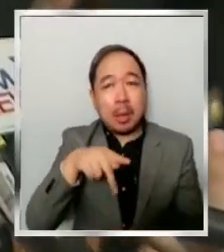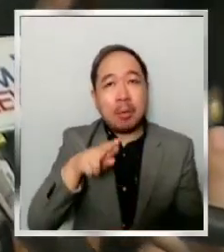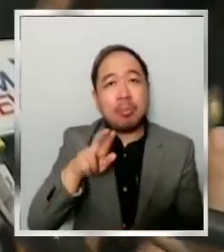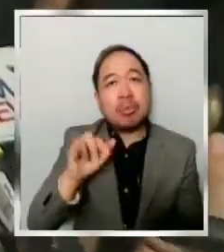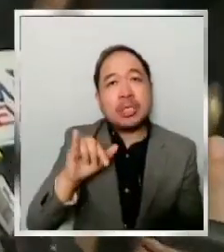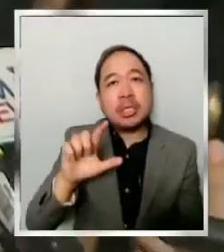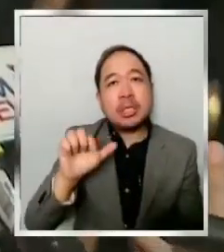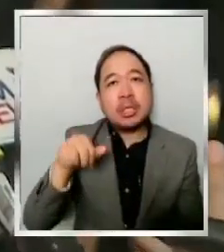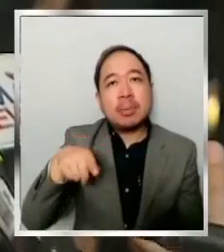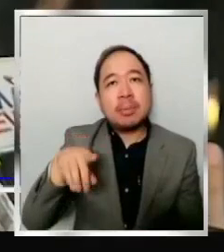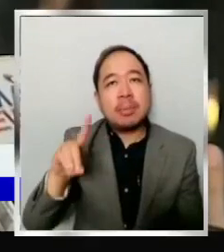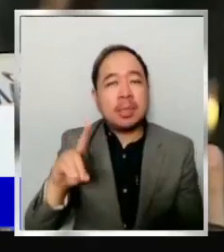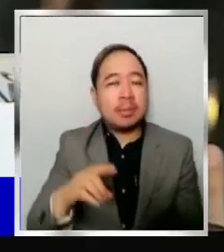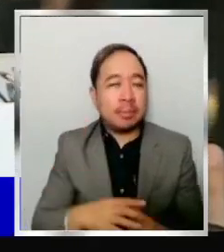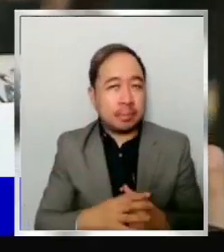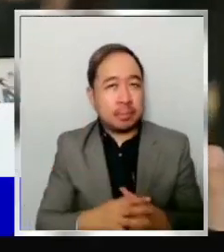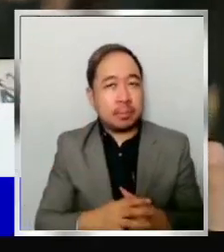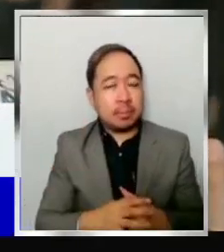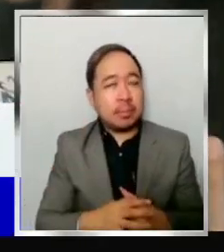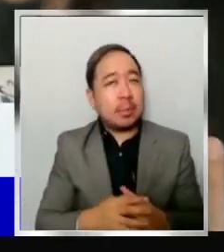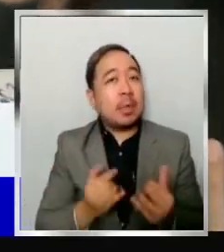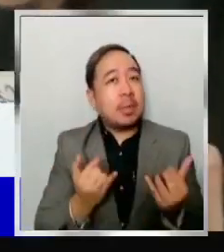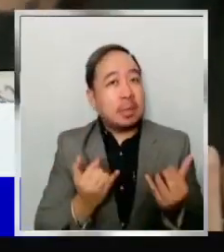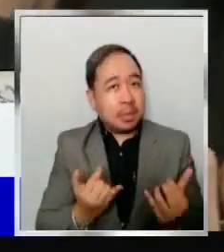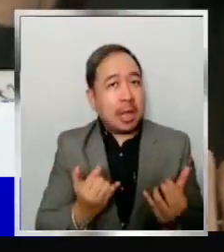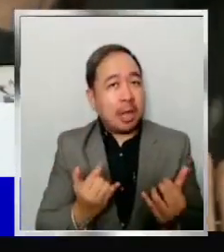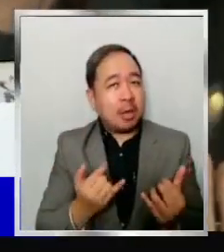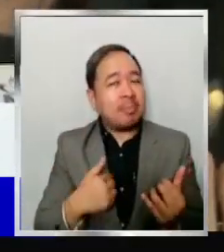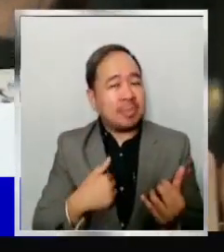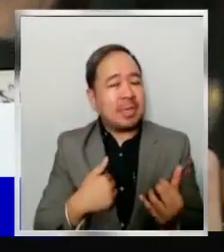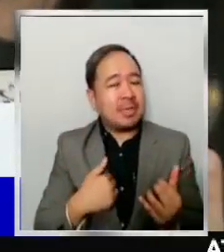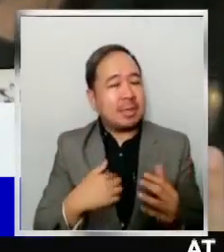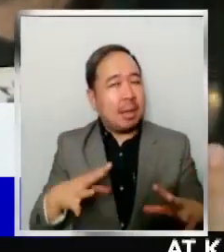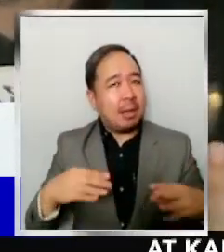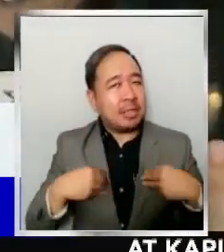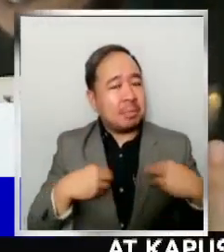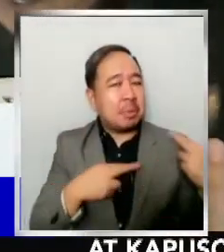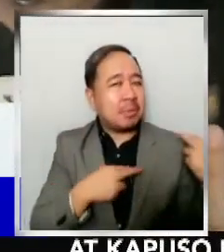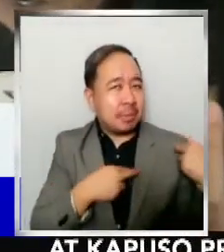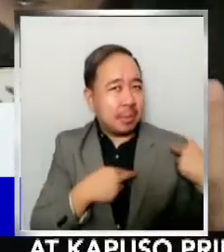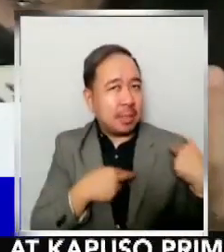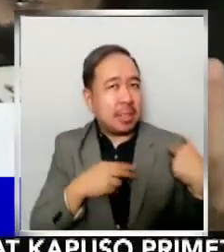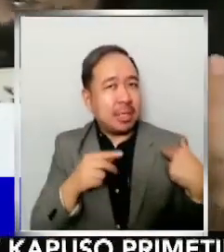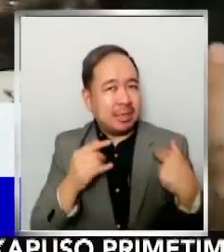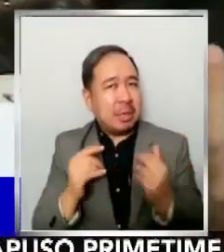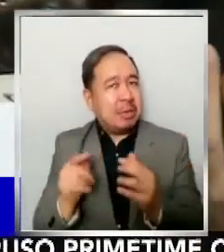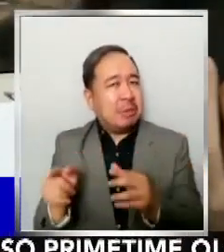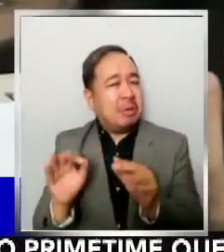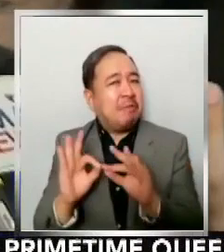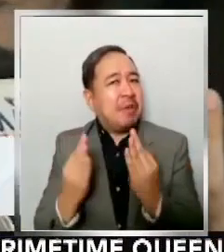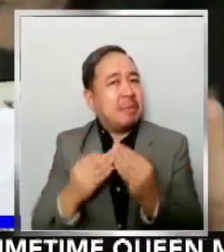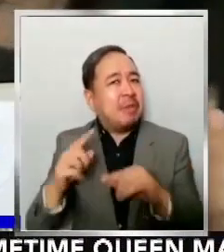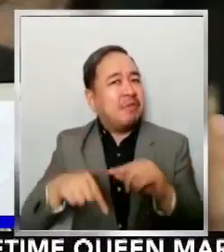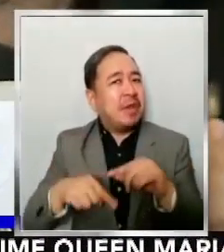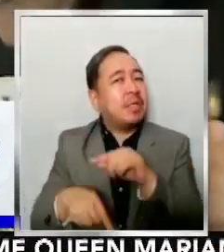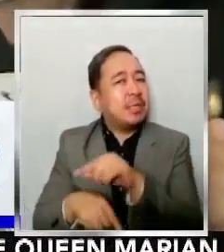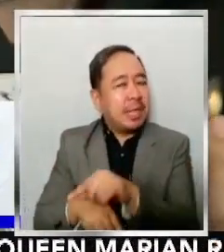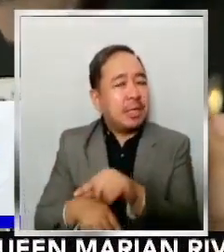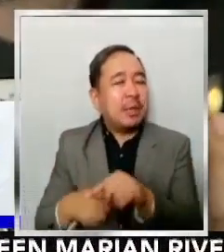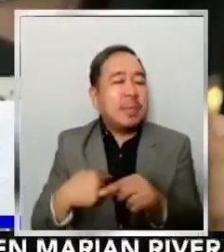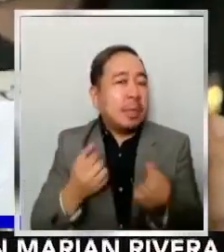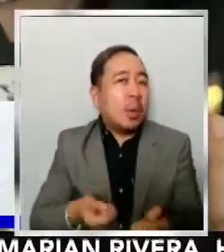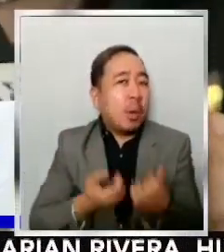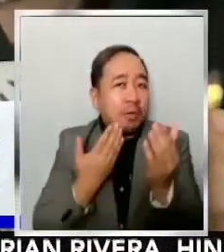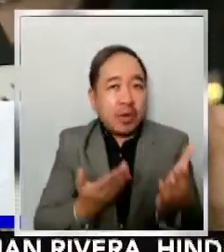I'm taking this on my own as a family friend. I'm offering 500,000 of my own money for any information